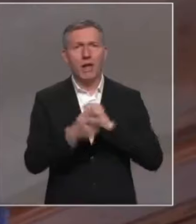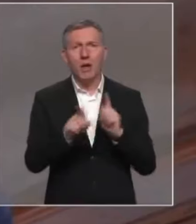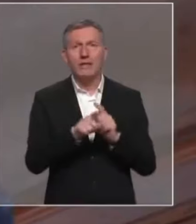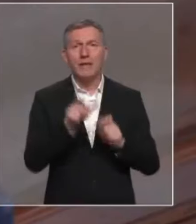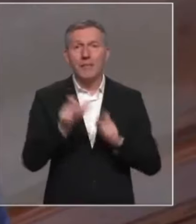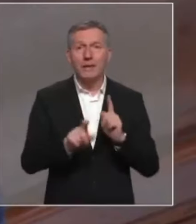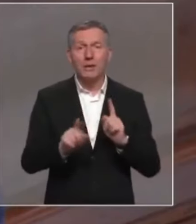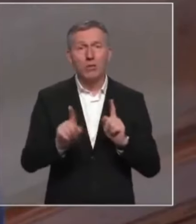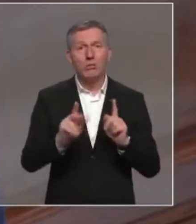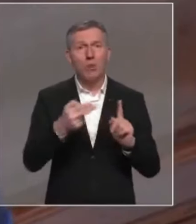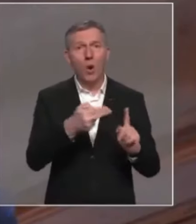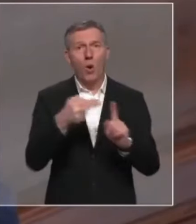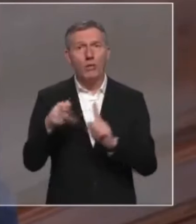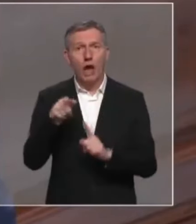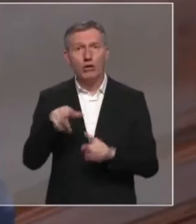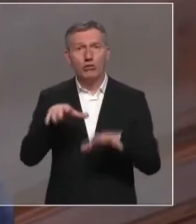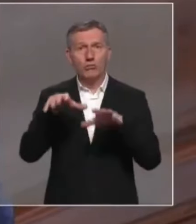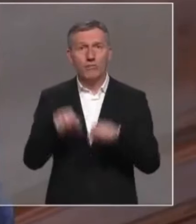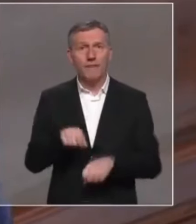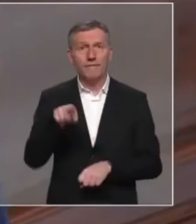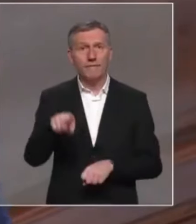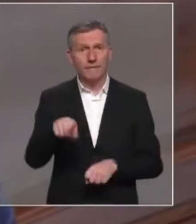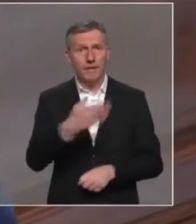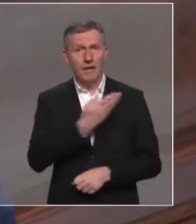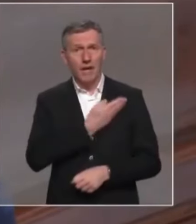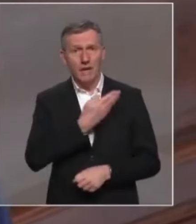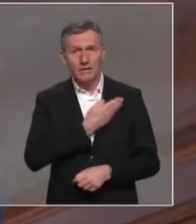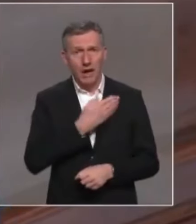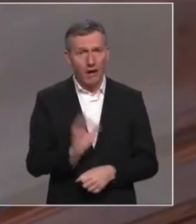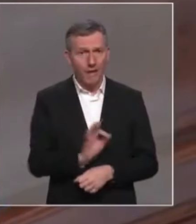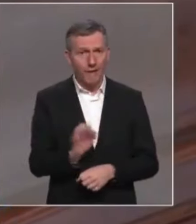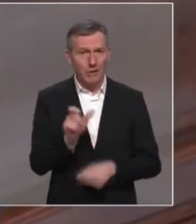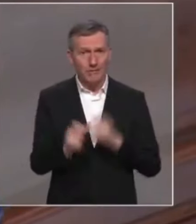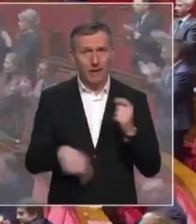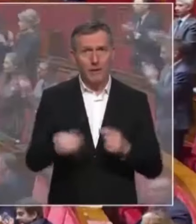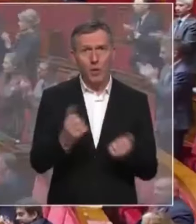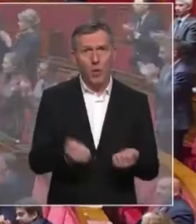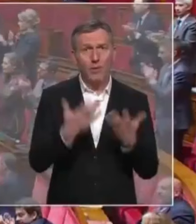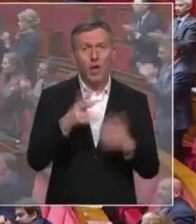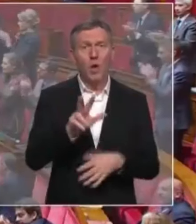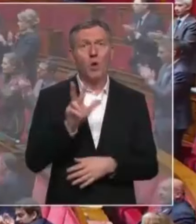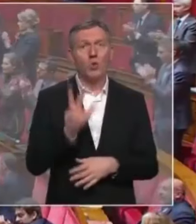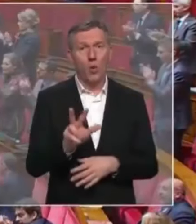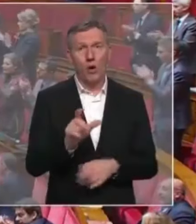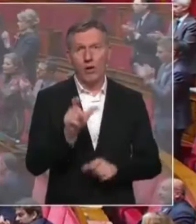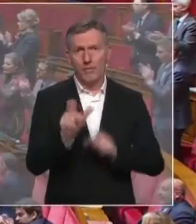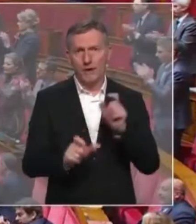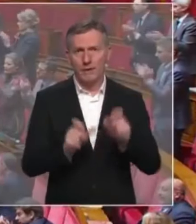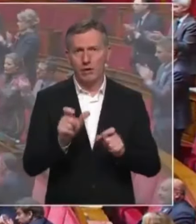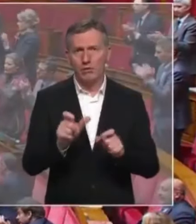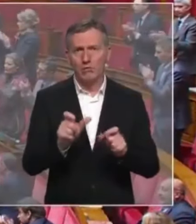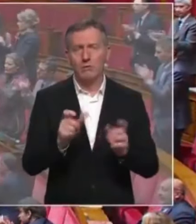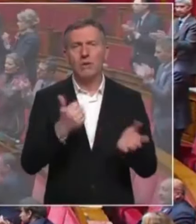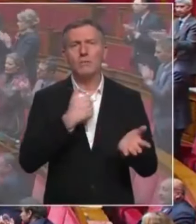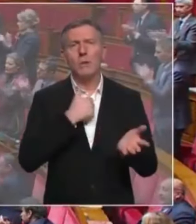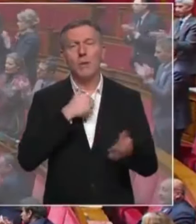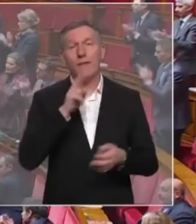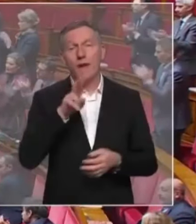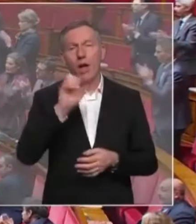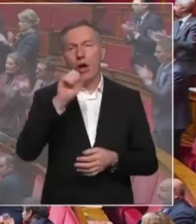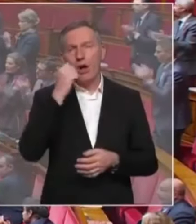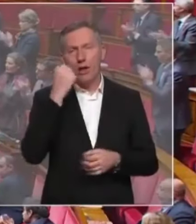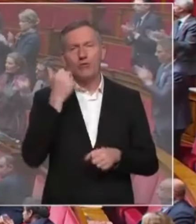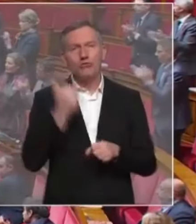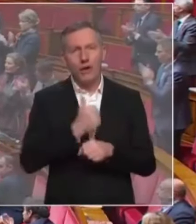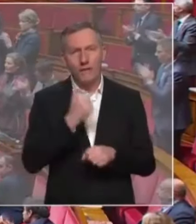qui sont encore retenus aujourd'hui à Gaza. Les otages français sont au nombre de 3. Je regrette de devoir